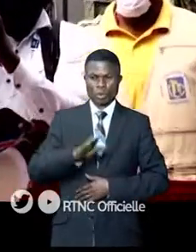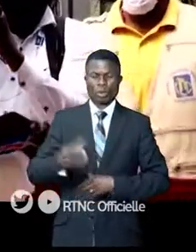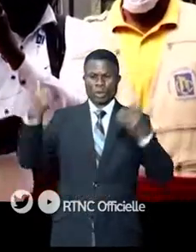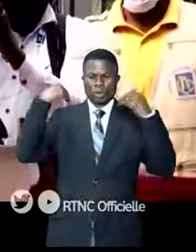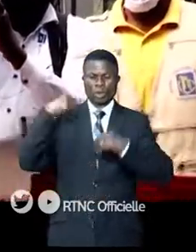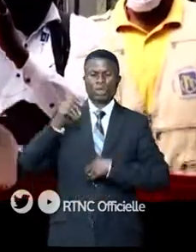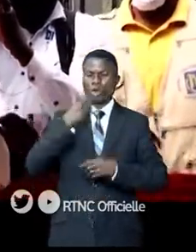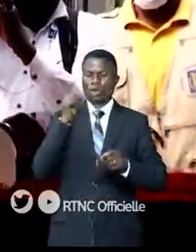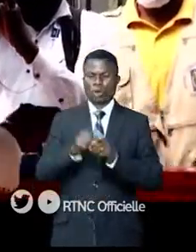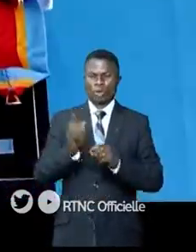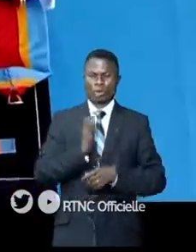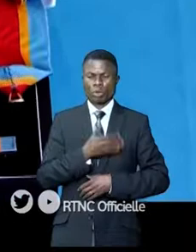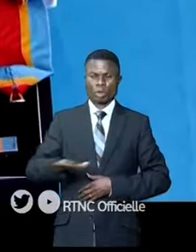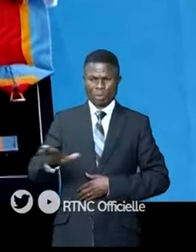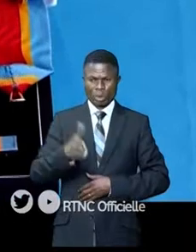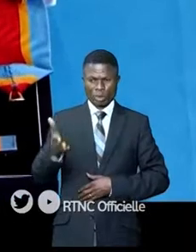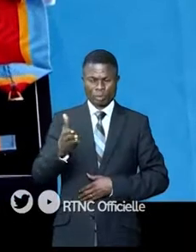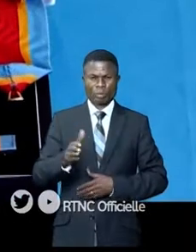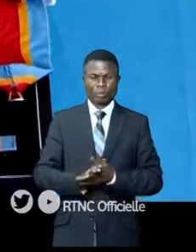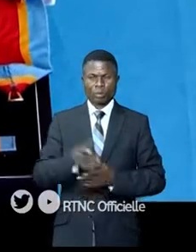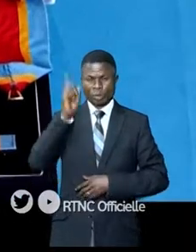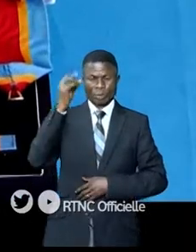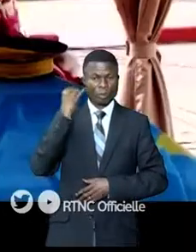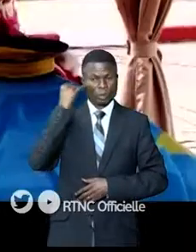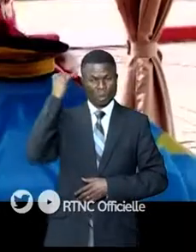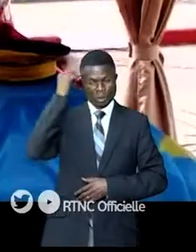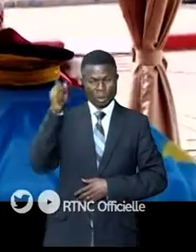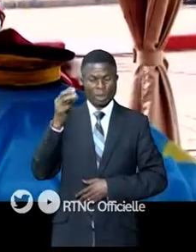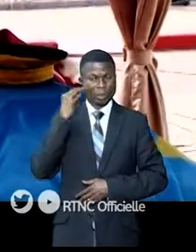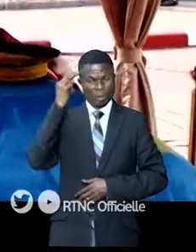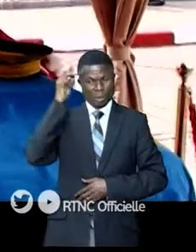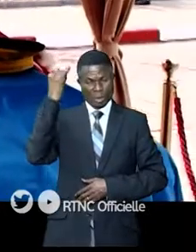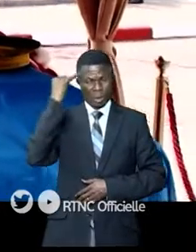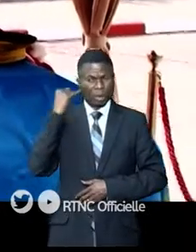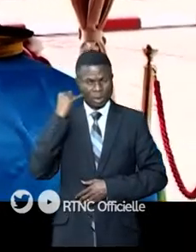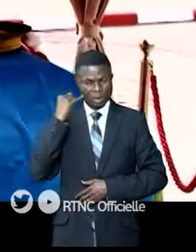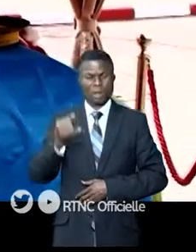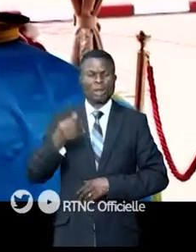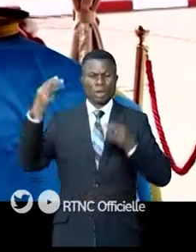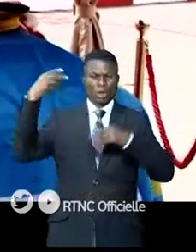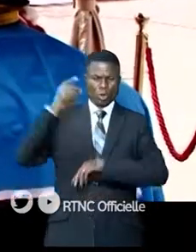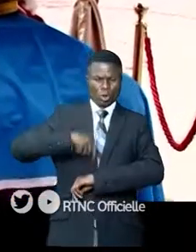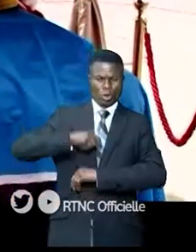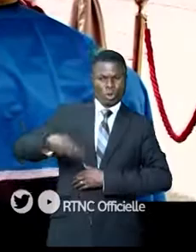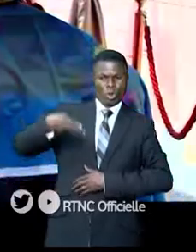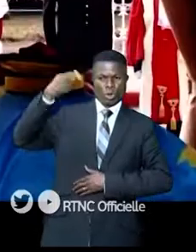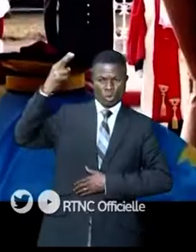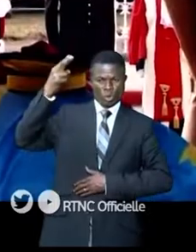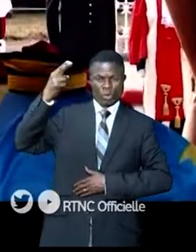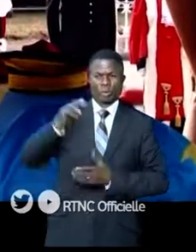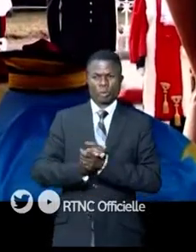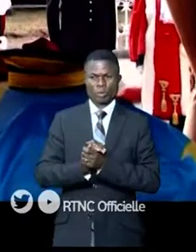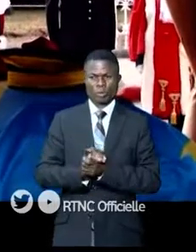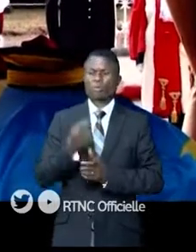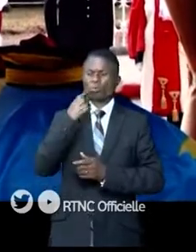des ordres nationaux. Sur place, le Premier ministre Sylvestre Ilunga Ilunkamba et les hauts magistrats de la Cour de cassation ont